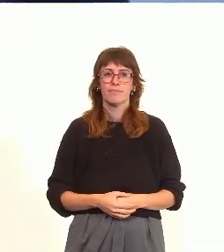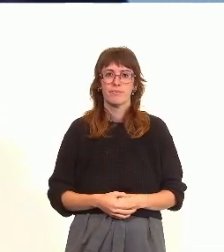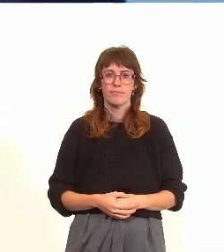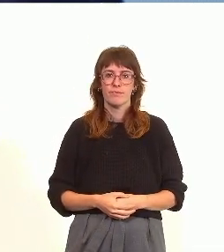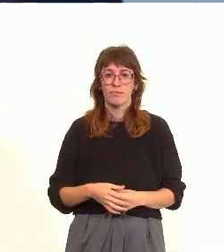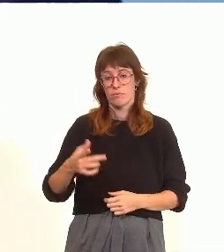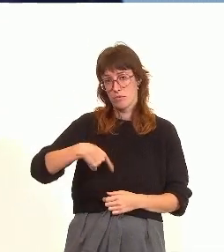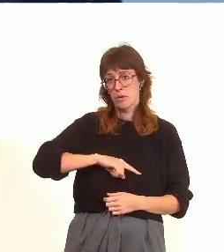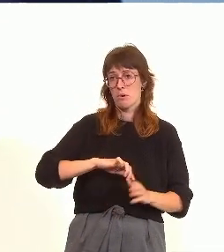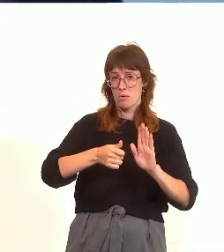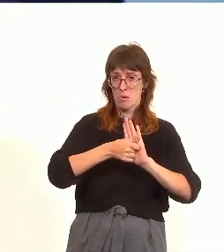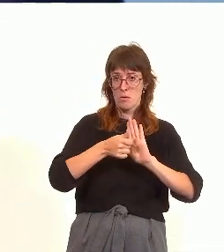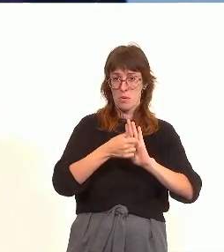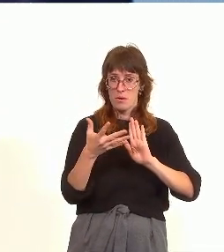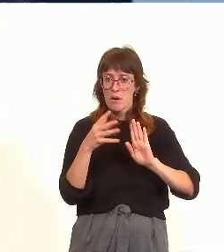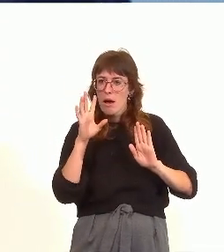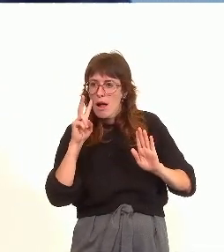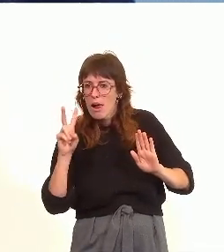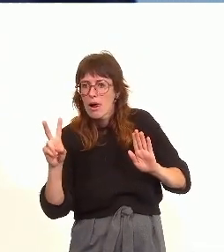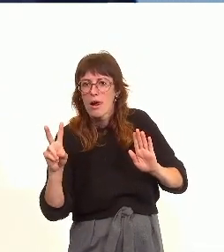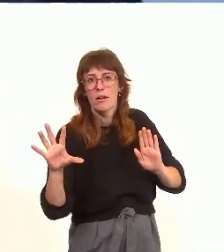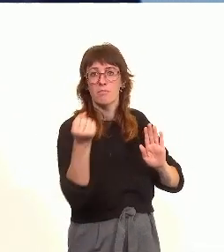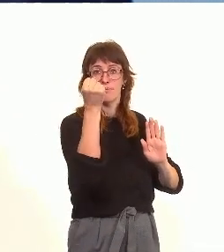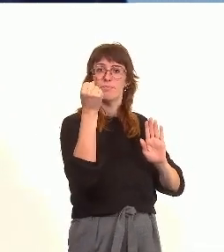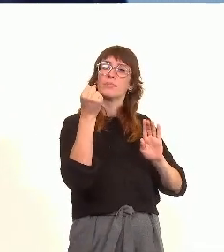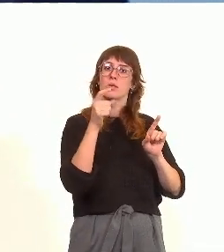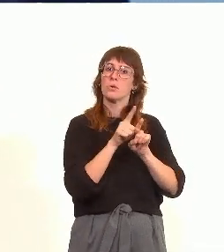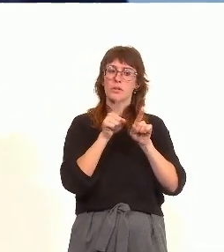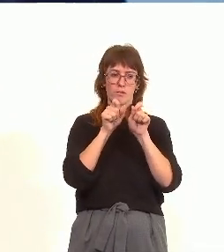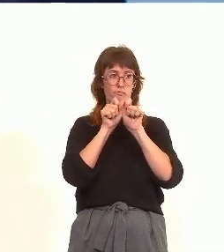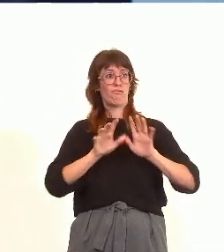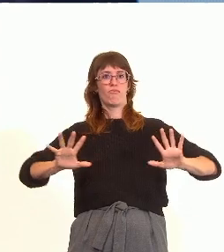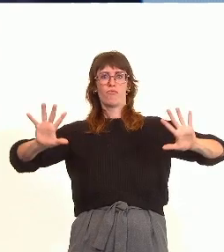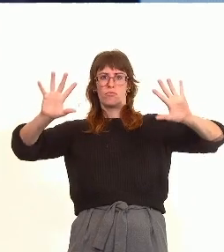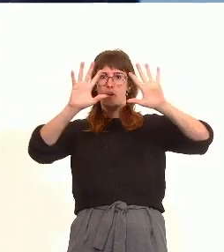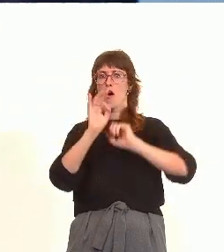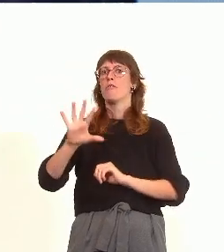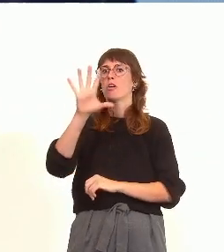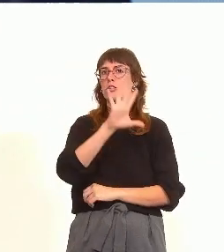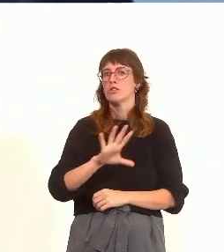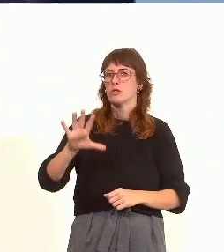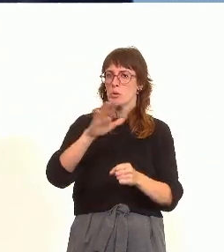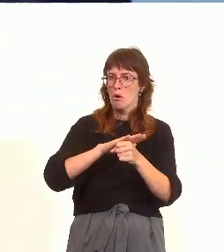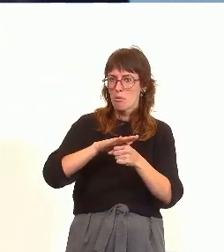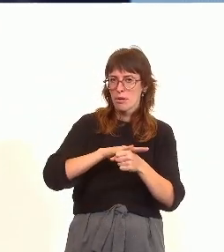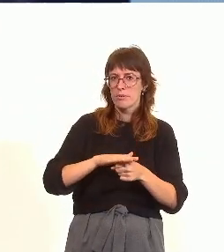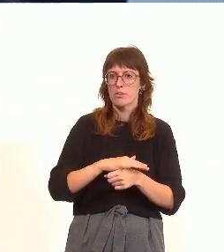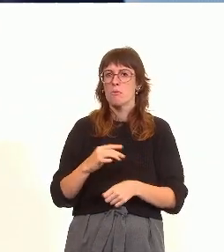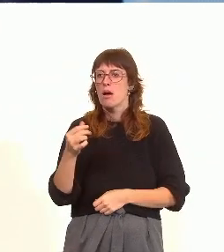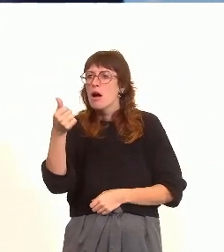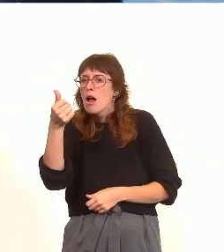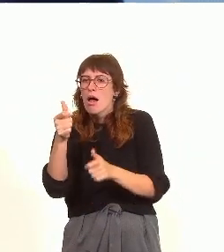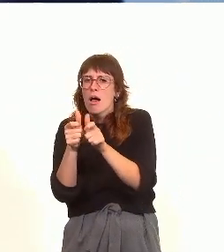les transporter sur un niveau de déclinaison qui soit beaucoup plus large et qu'on puisse sortir simplement de ces pépites pour en faire une vraie